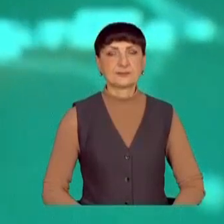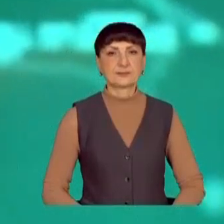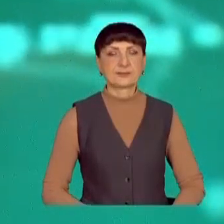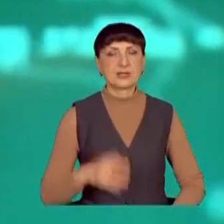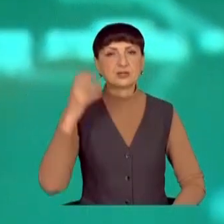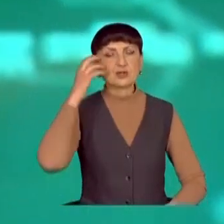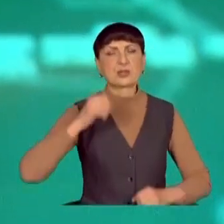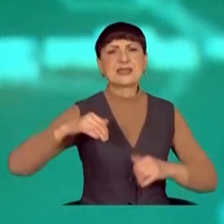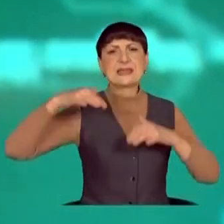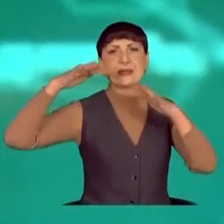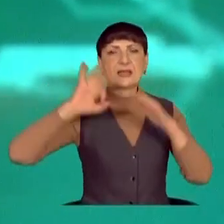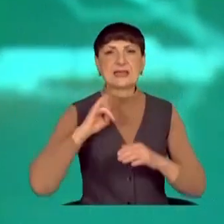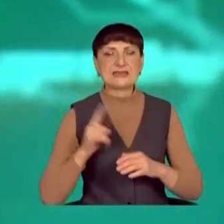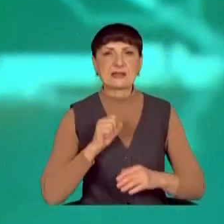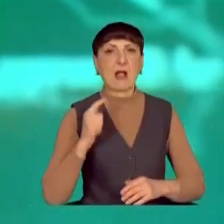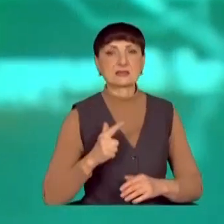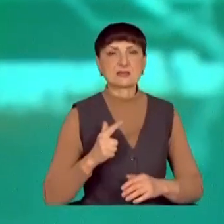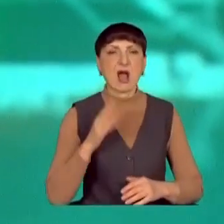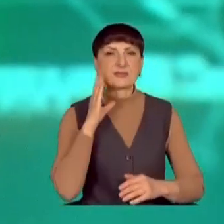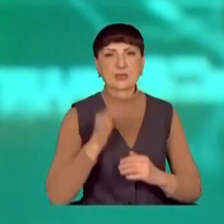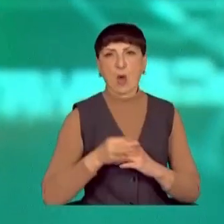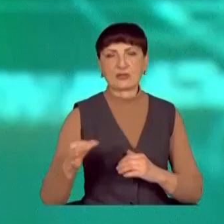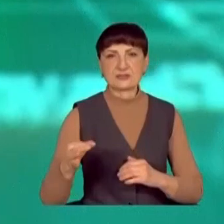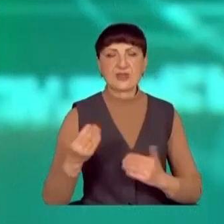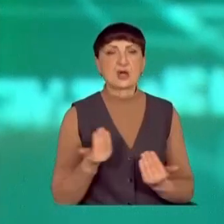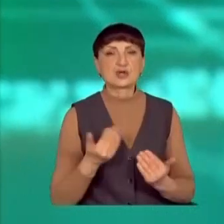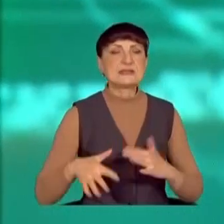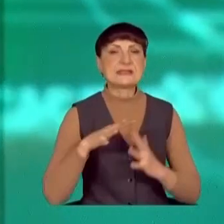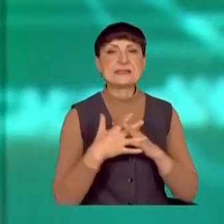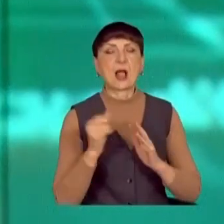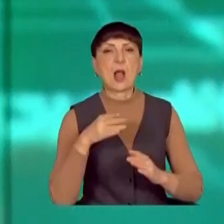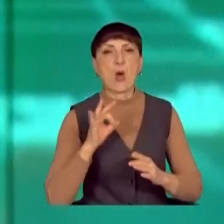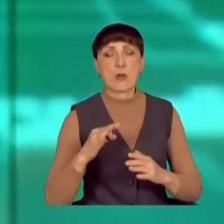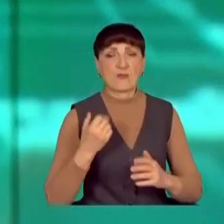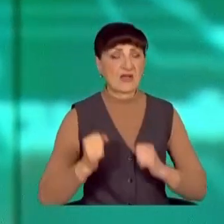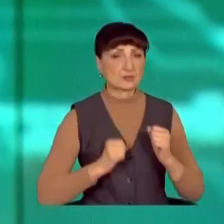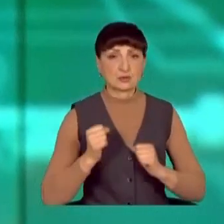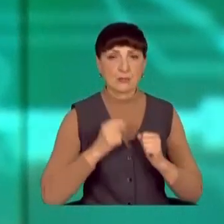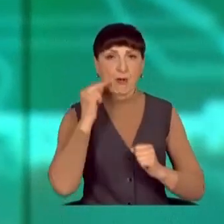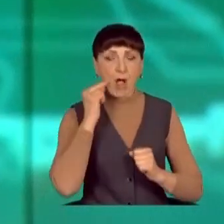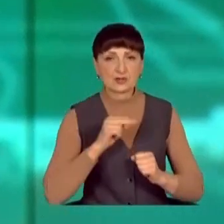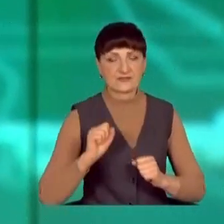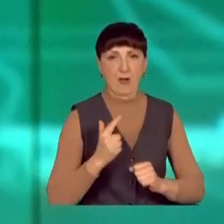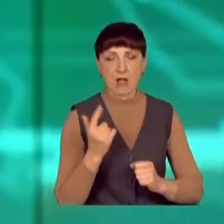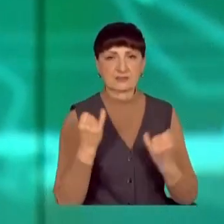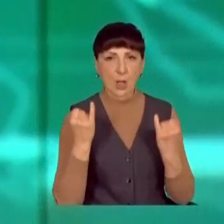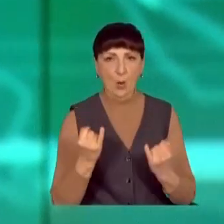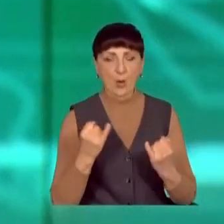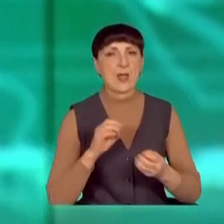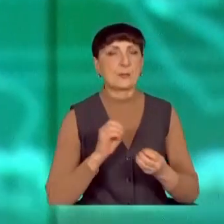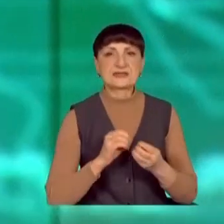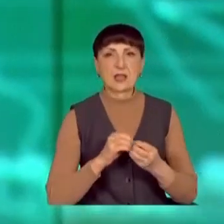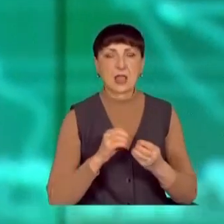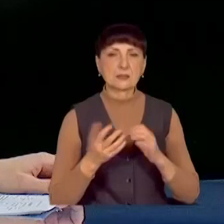Черный дым сочится из газопровода в Алматинской области. Жители села Караой возмущены качеством голубого топлива и